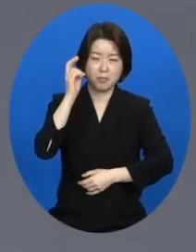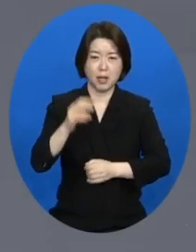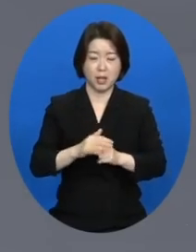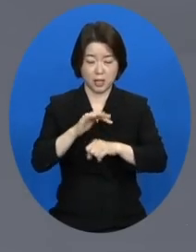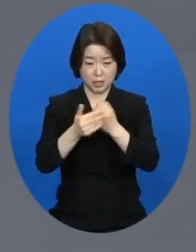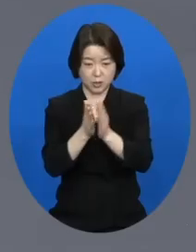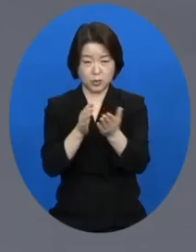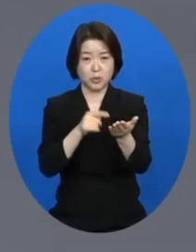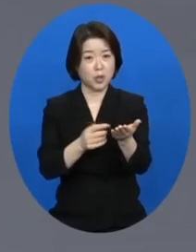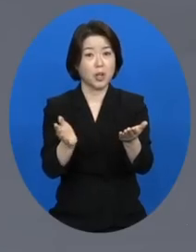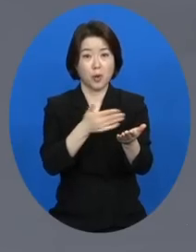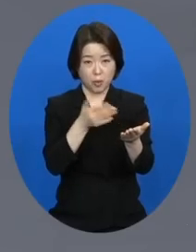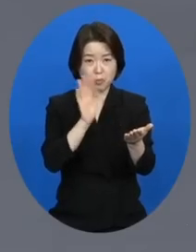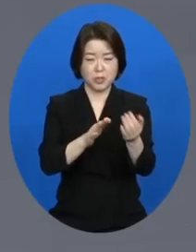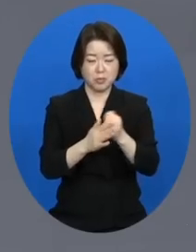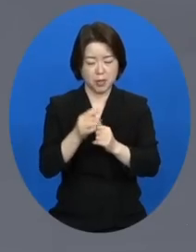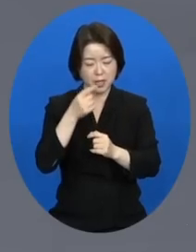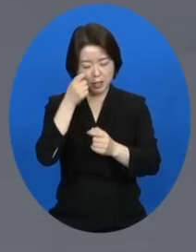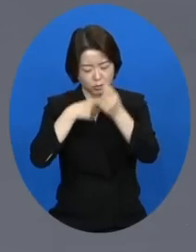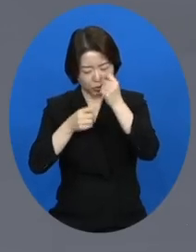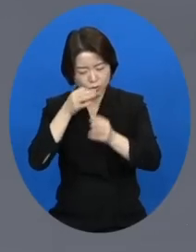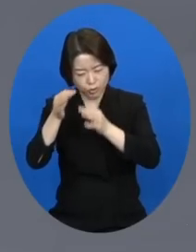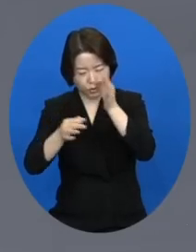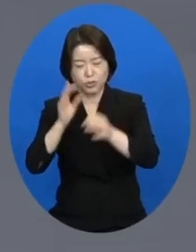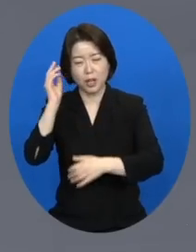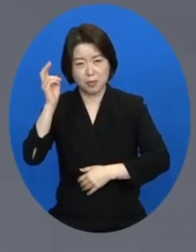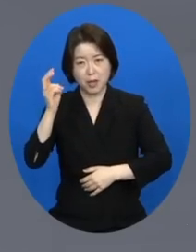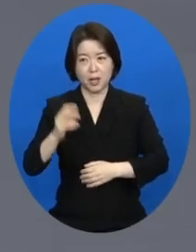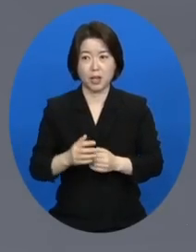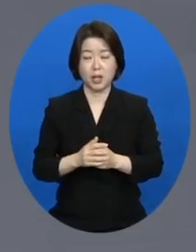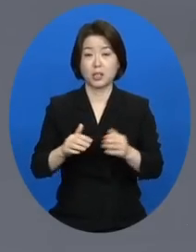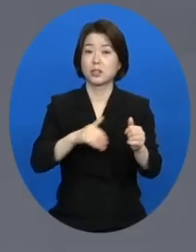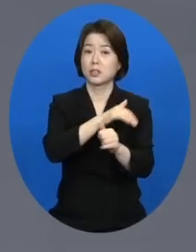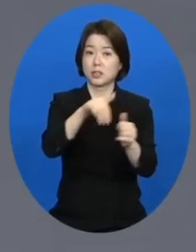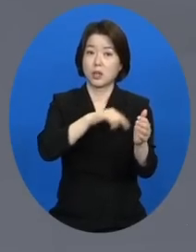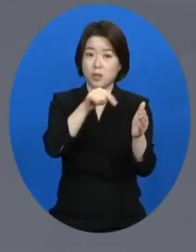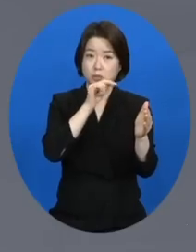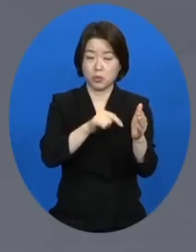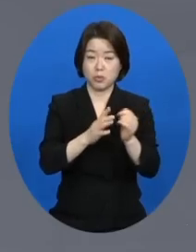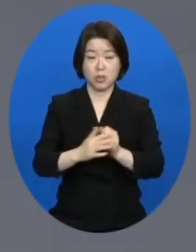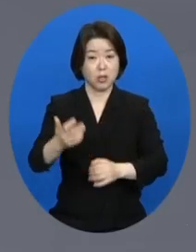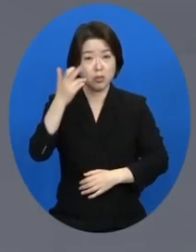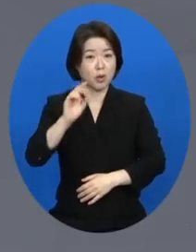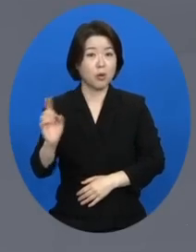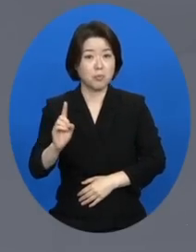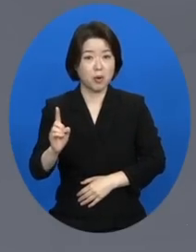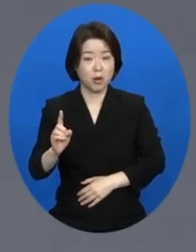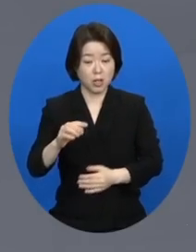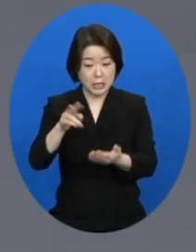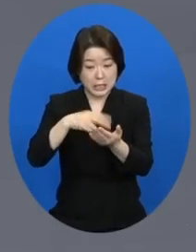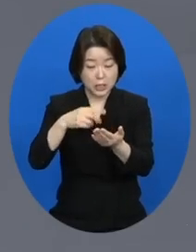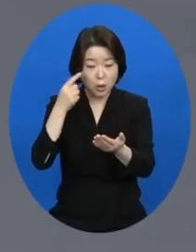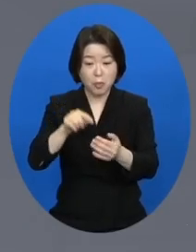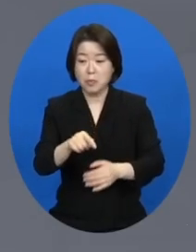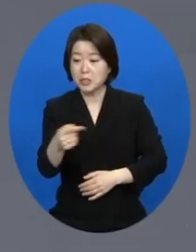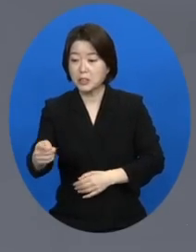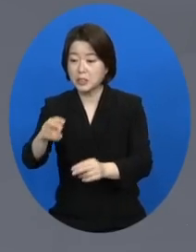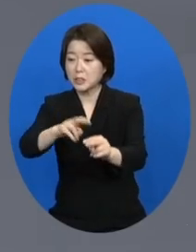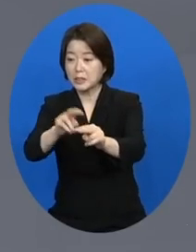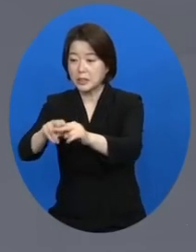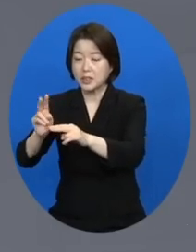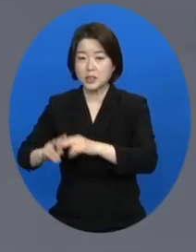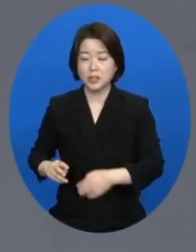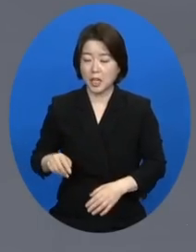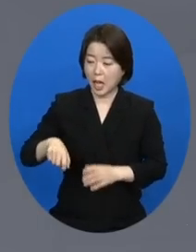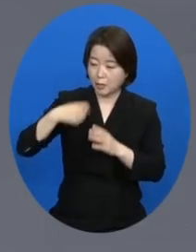나와 있지 않지만 울부짖었을 것 같습니다. 그런데 이 상황 속에서 형들 뭐 하는지 아십니까? 본문을 읽어보시면 그 옆에서 태연하게